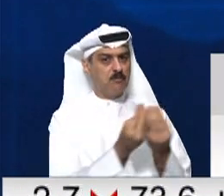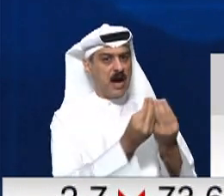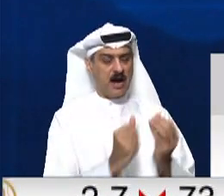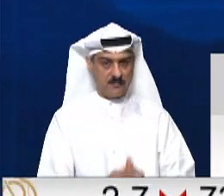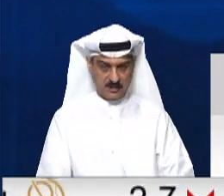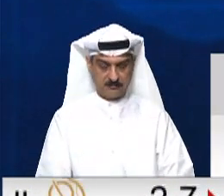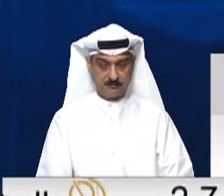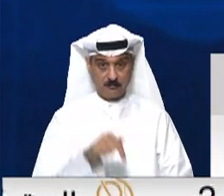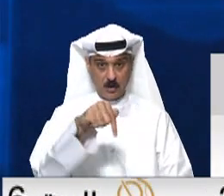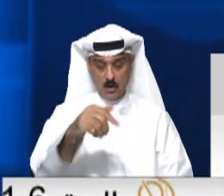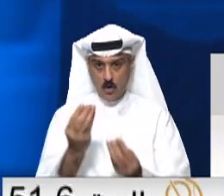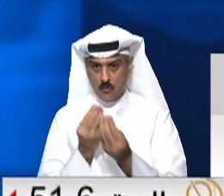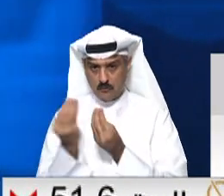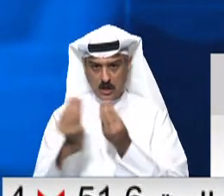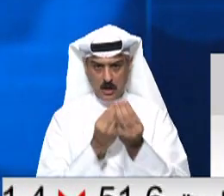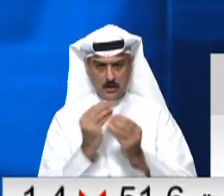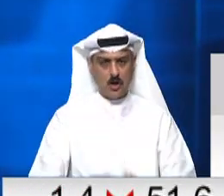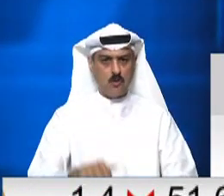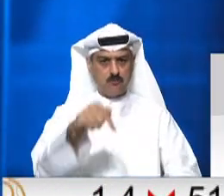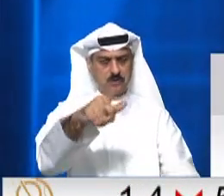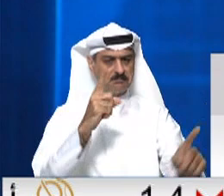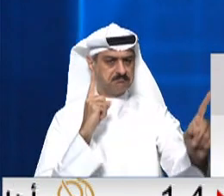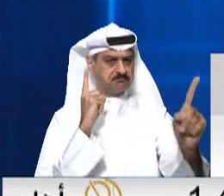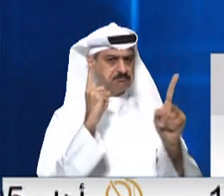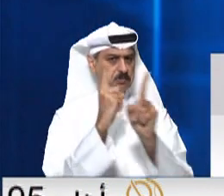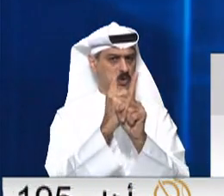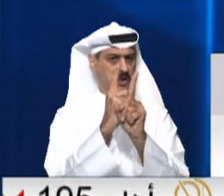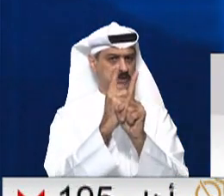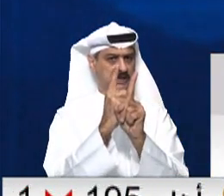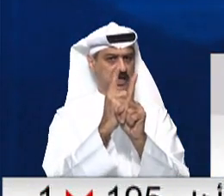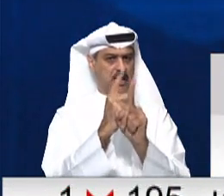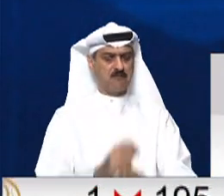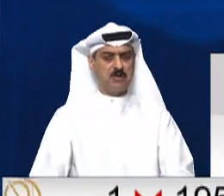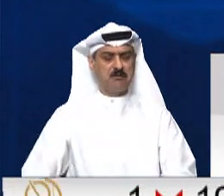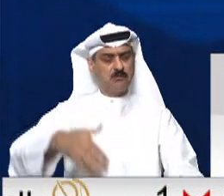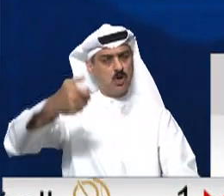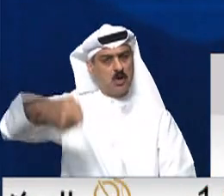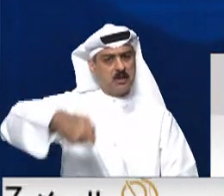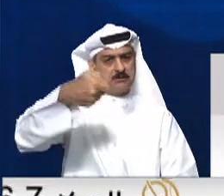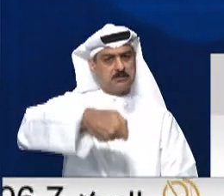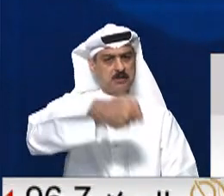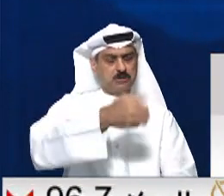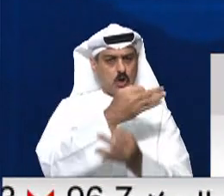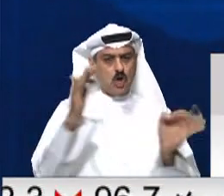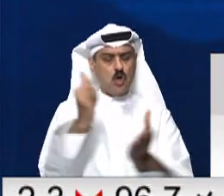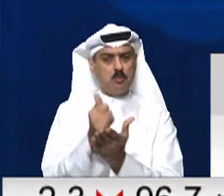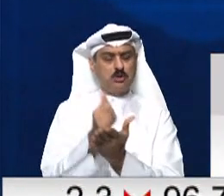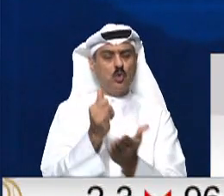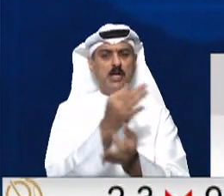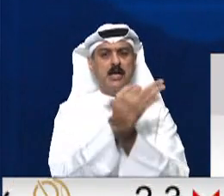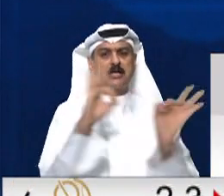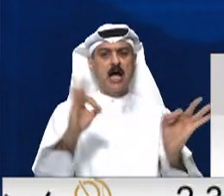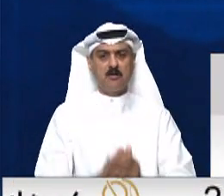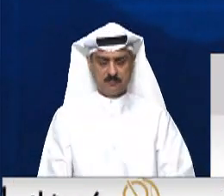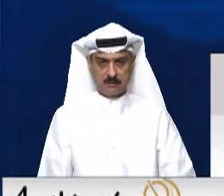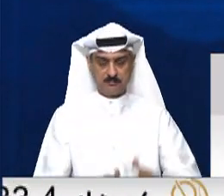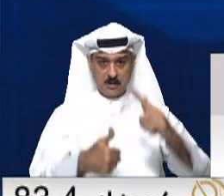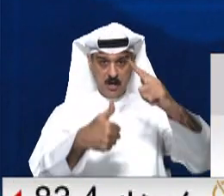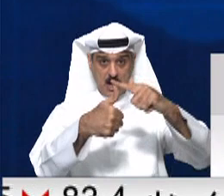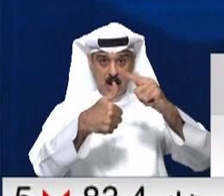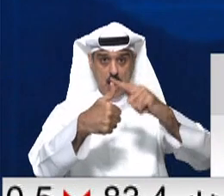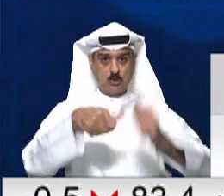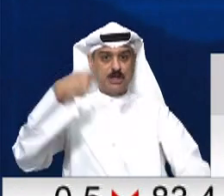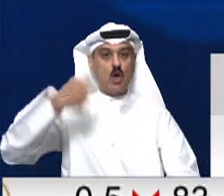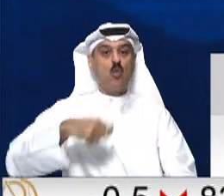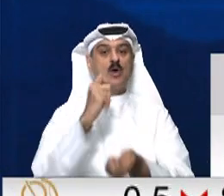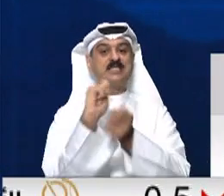وجرت للضيف مراسم استقبال رسمية قام عقبها بمصافحة كبار مستقبليه وفي مقدمتهم معالي وزير التجارة